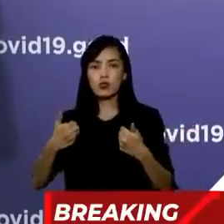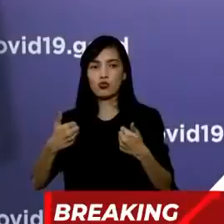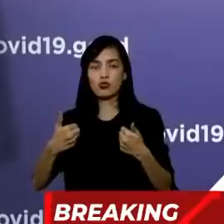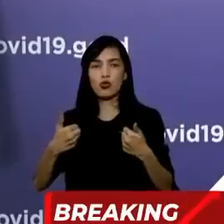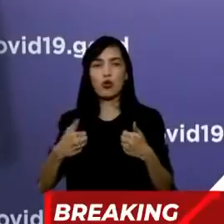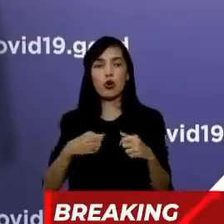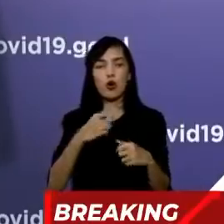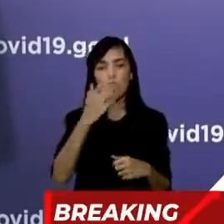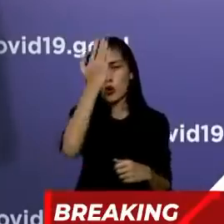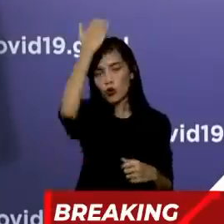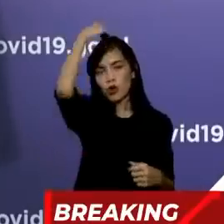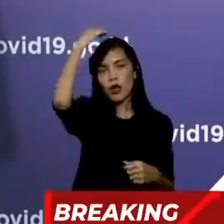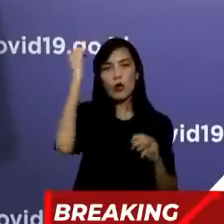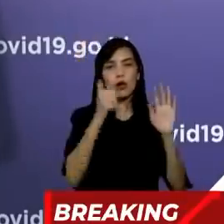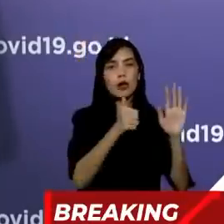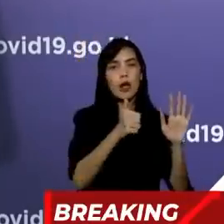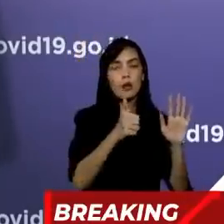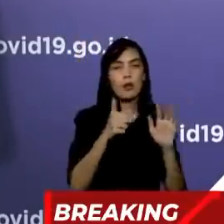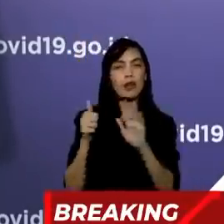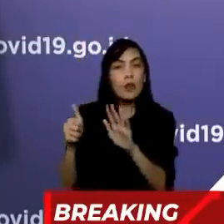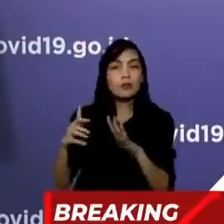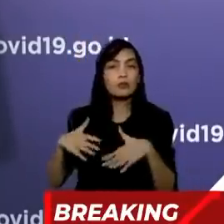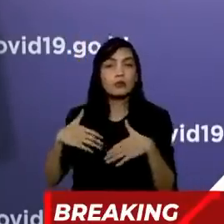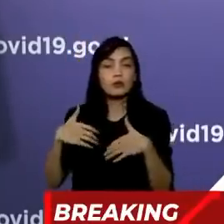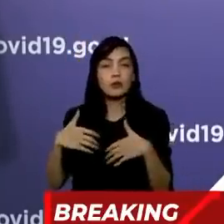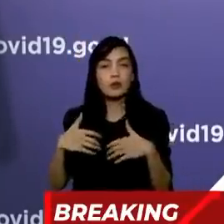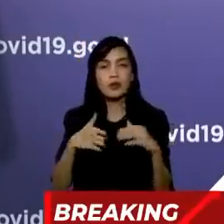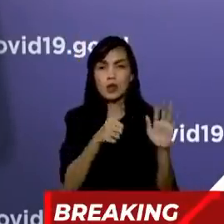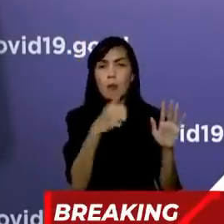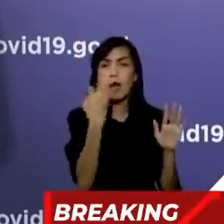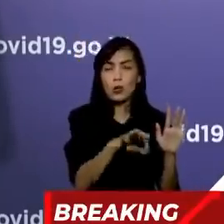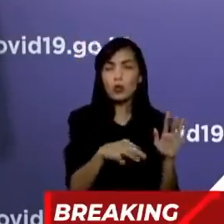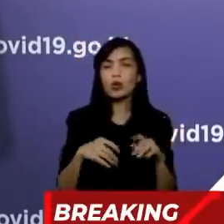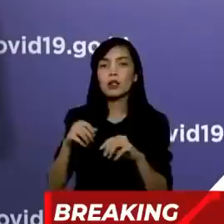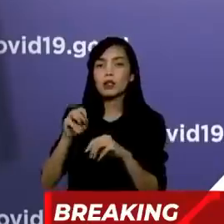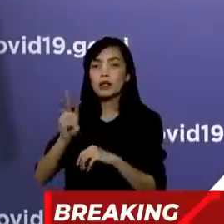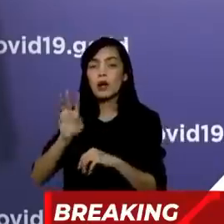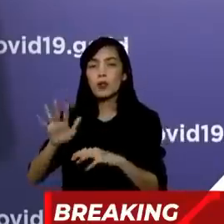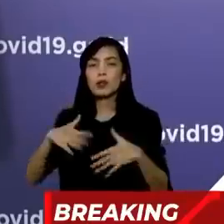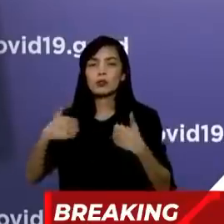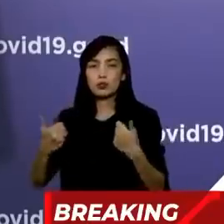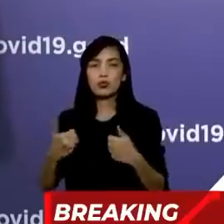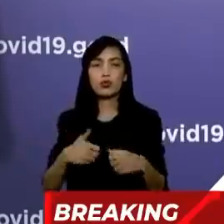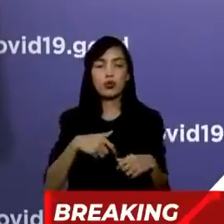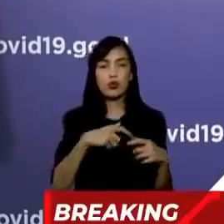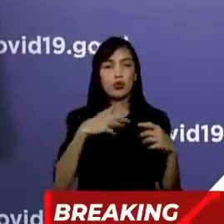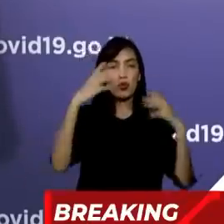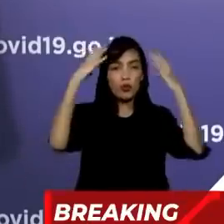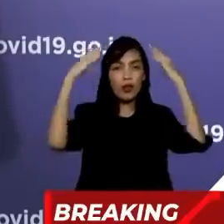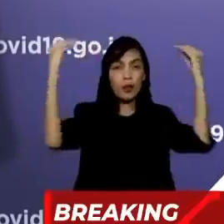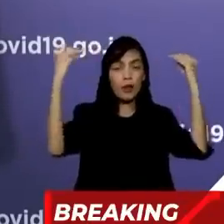Gorontalo enam kasus baru 35 sembuh Sumatera Barat empat kasus baru